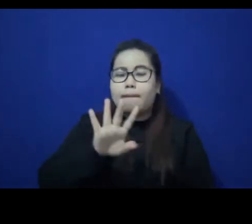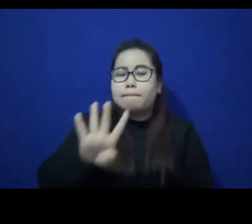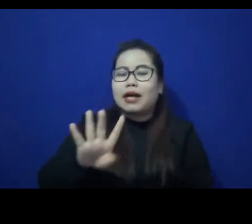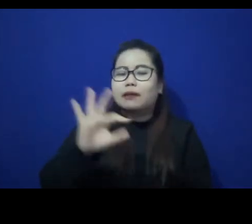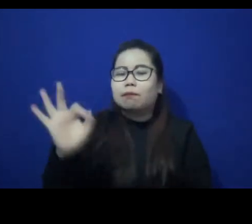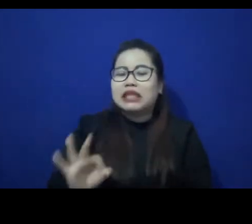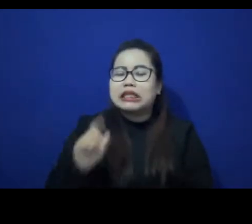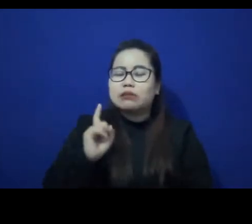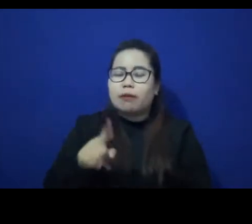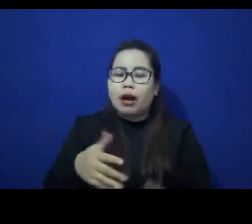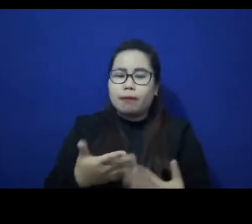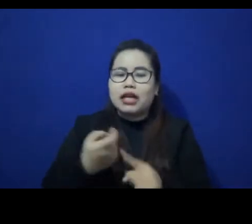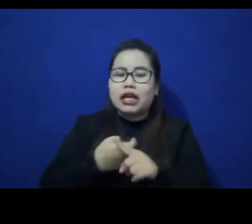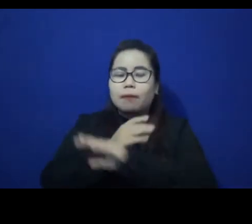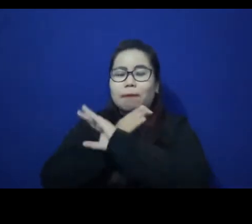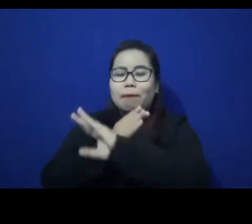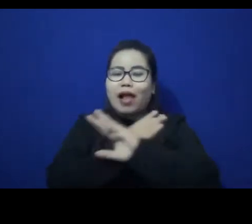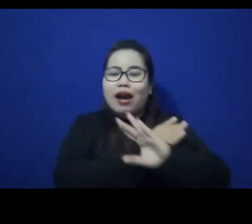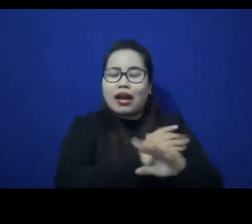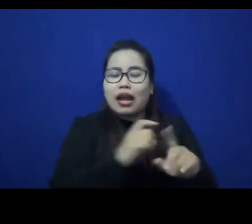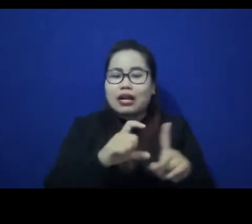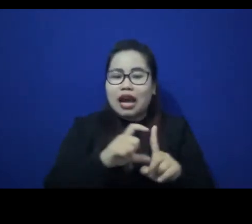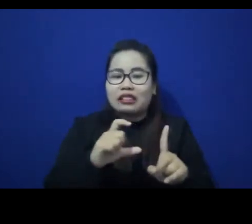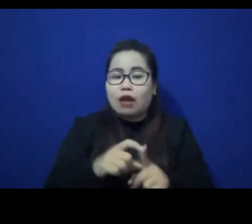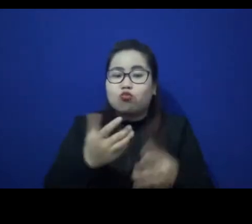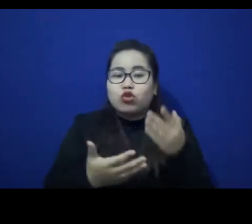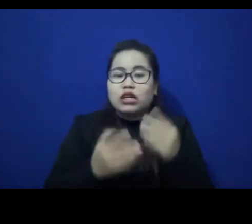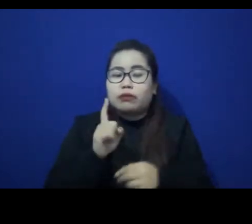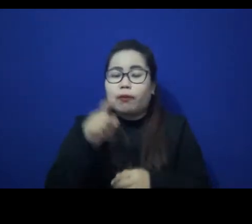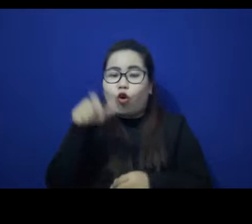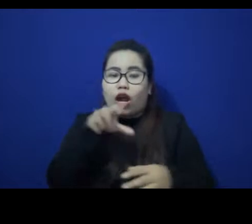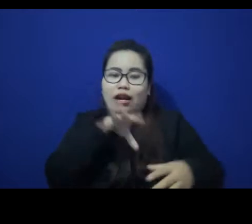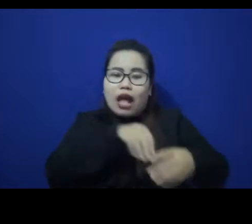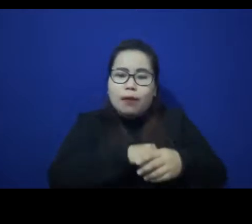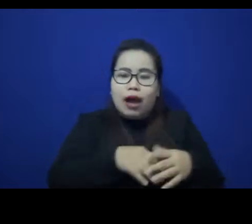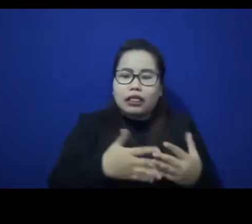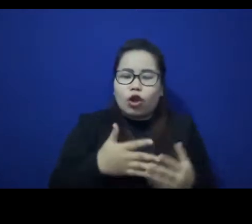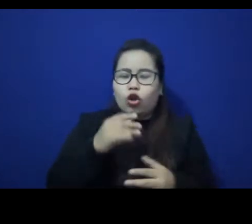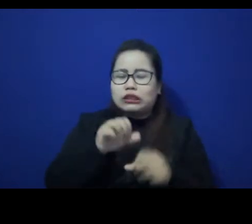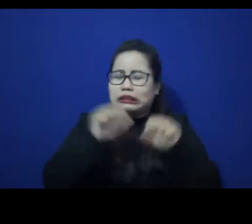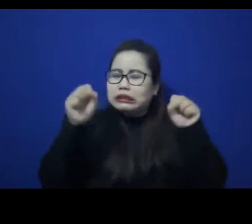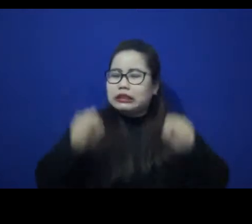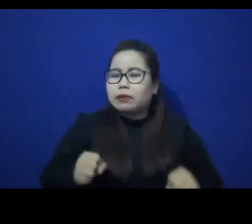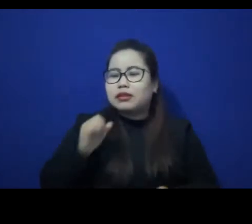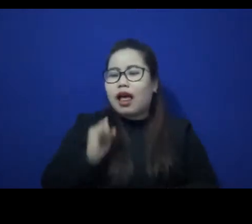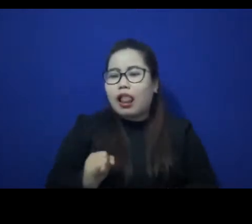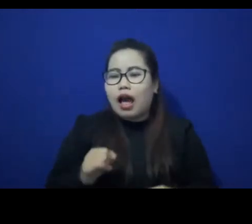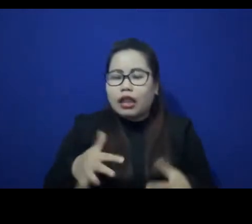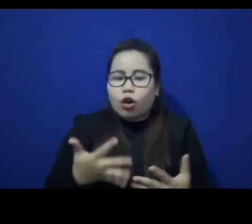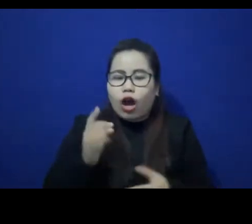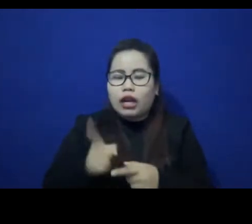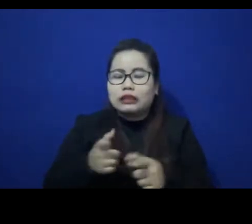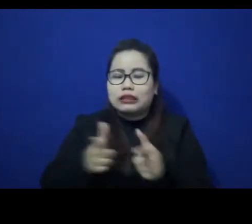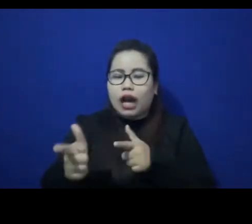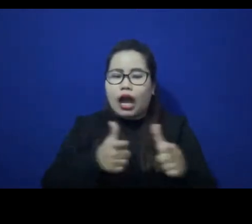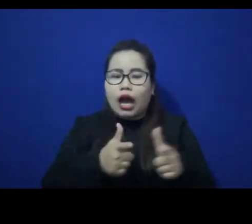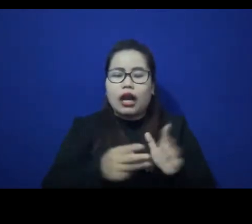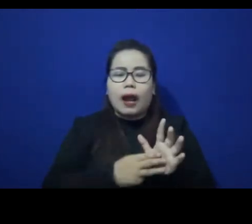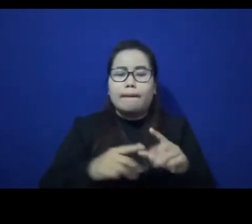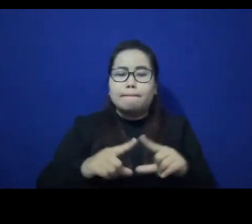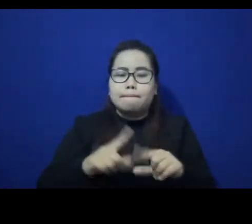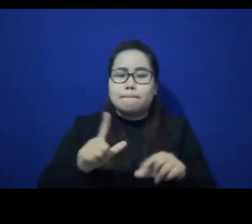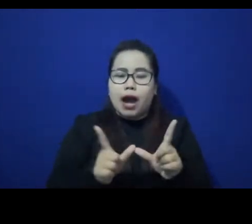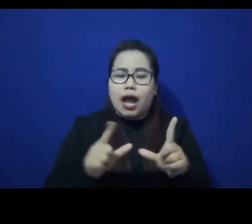dari pelanggaran data yang disebabkan oleh orang dalam kesalahan sistem atau bahkan serangan Malware dengan